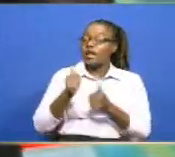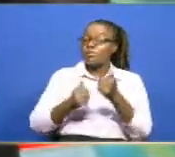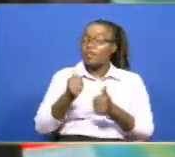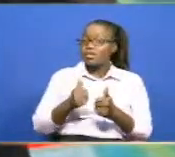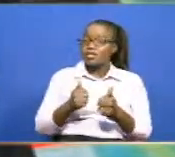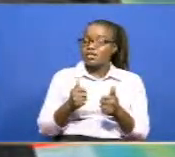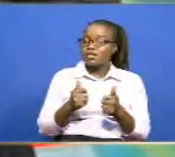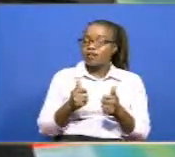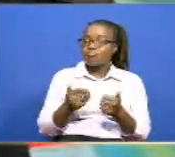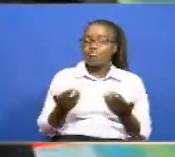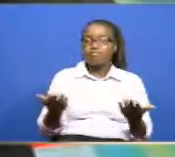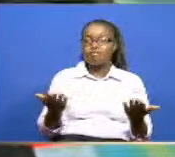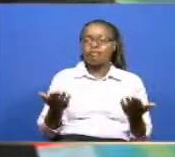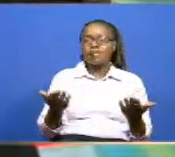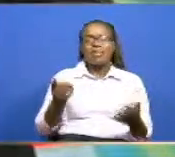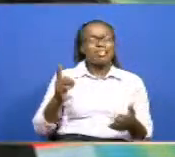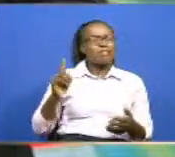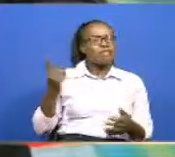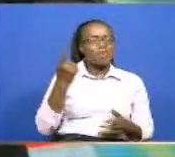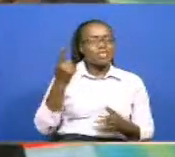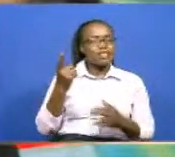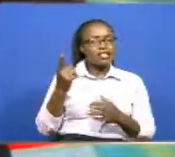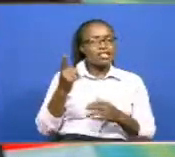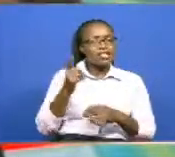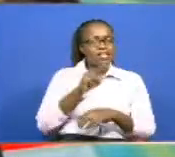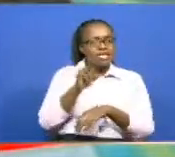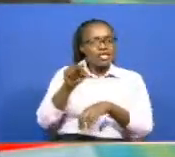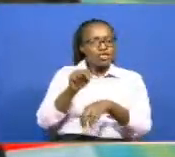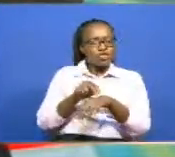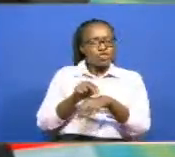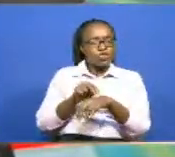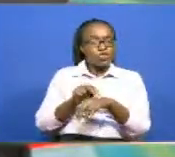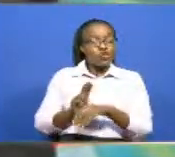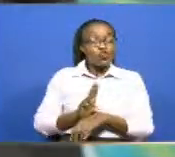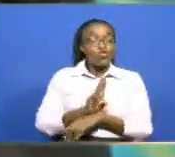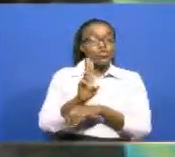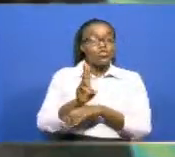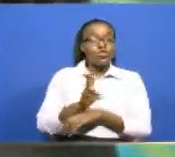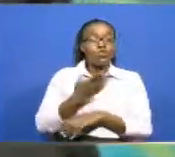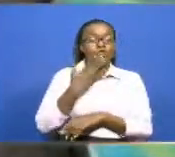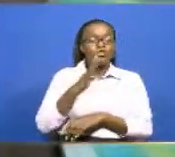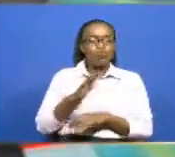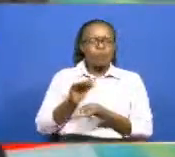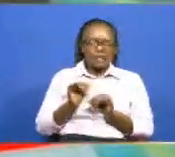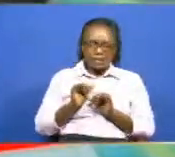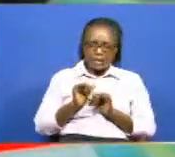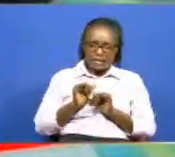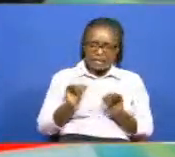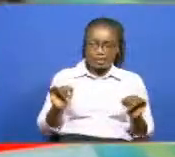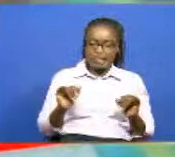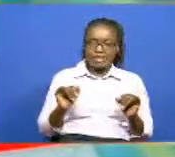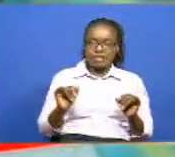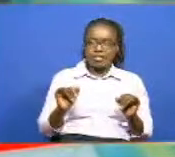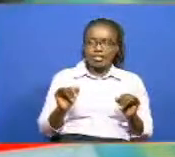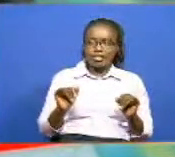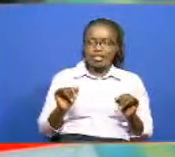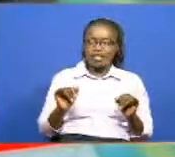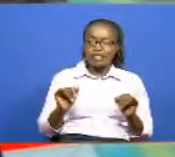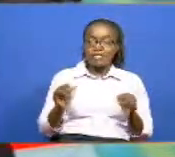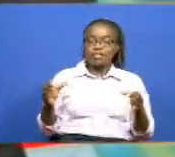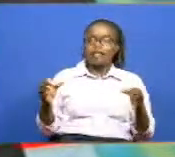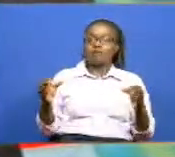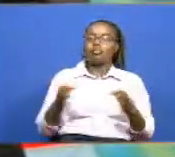usiamini, taifa la kwanza kabisa kuwahi kutumia sukari iliyosafishwa ikapitishwa kwenye